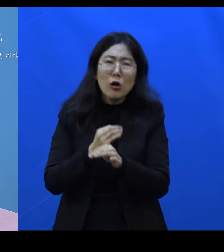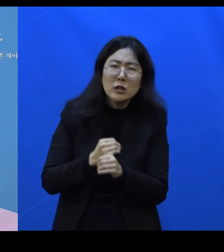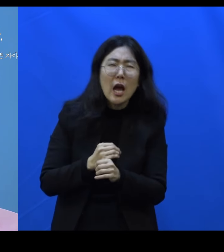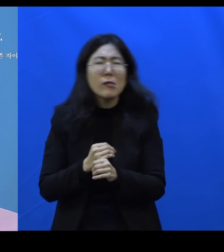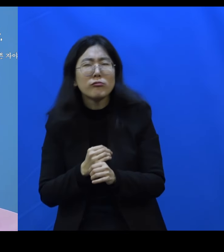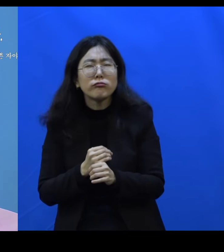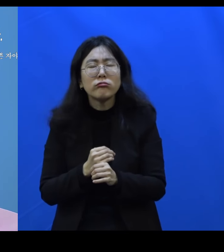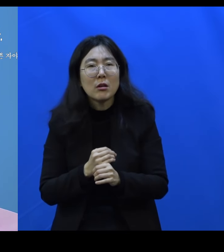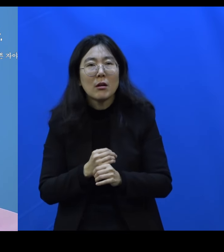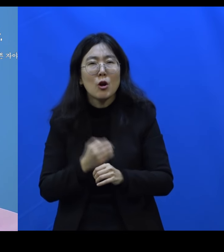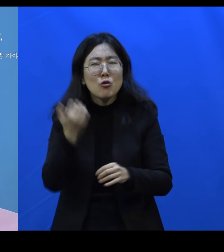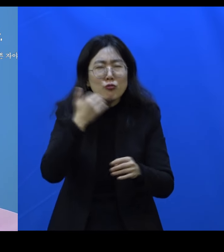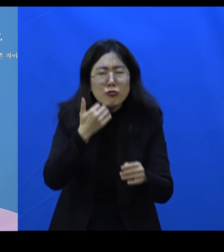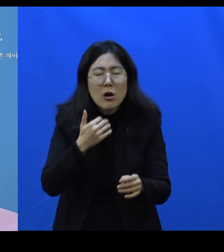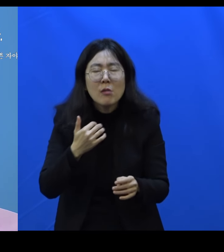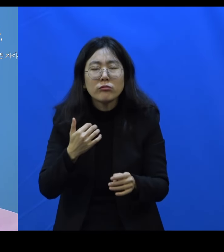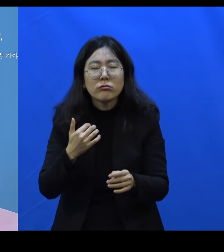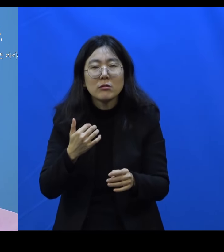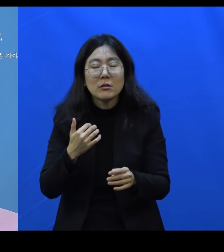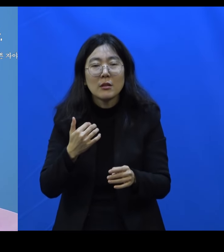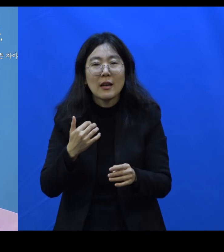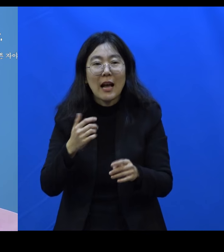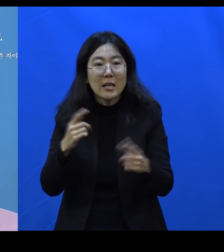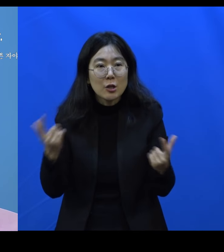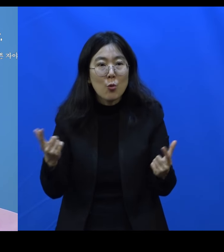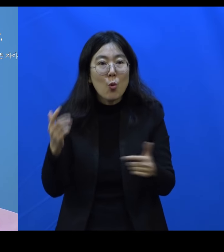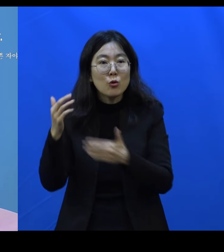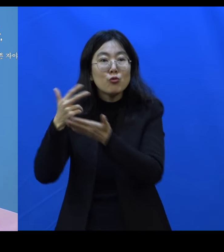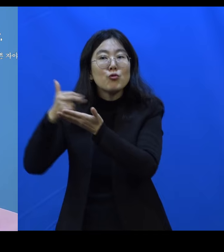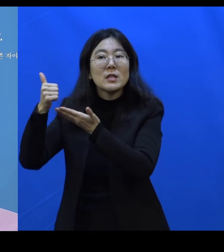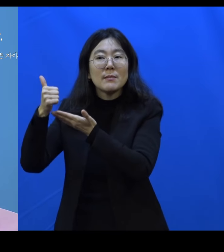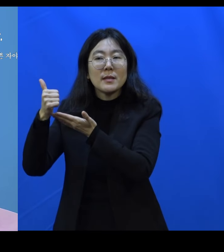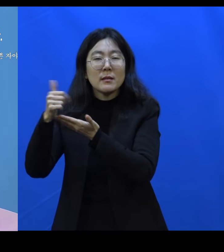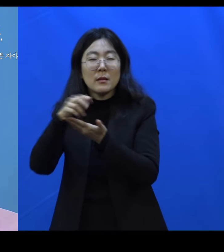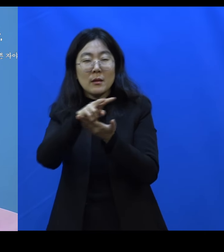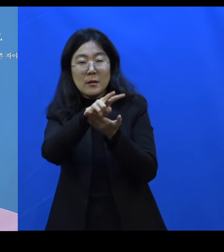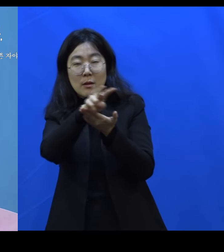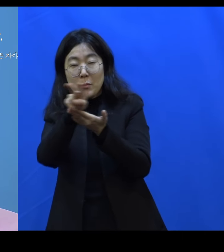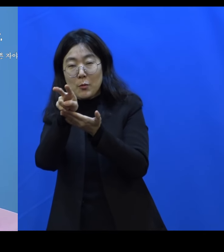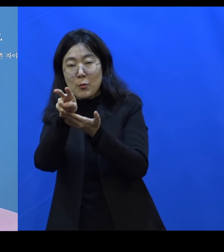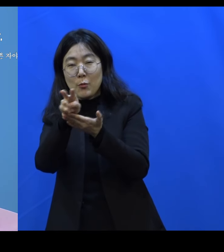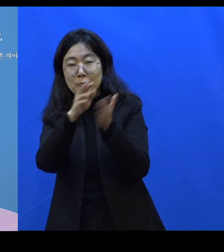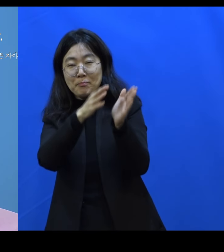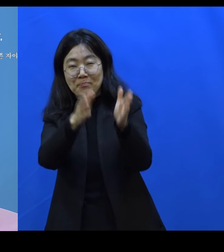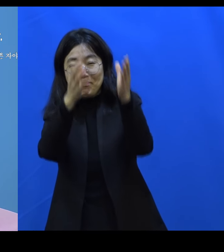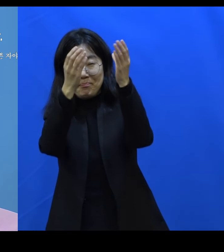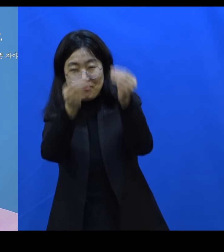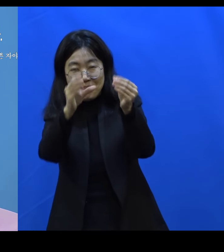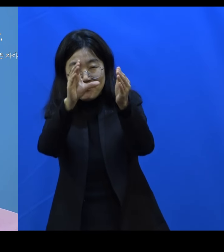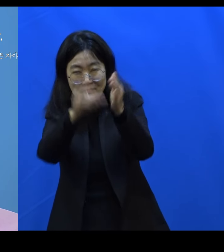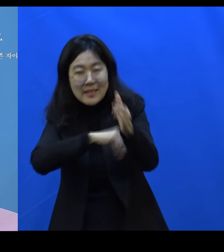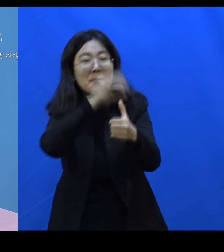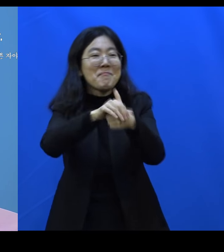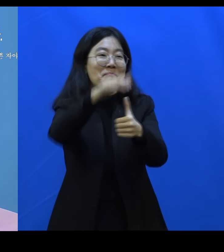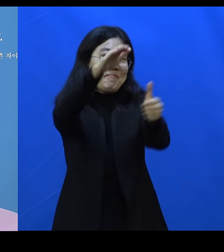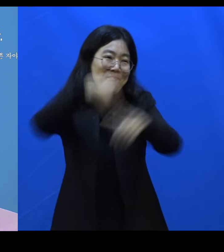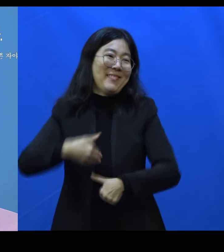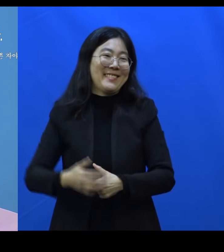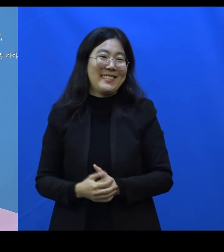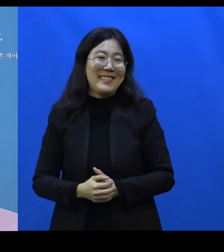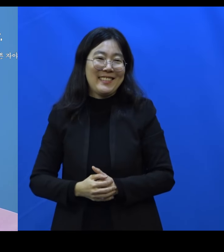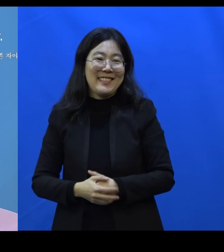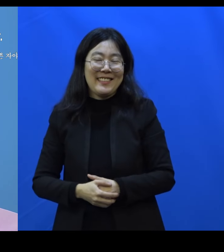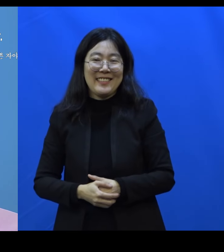부르십니다. 걱정하지 마세요. 막 부르시는 분이 아니세요. 주님은 정확한 때에